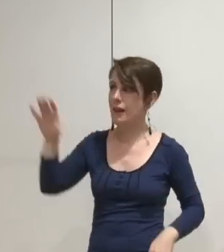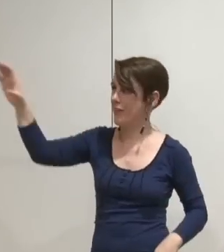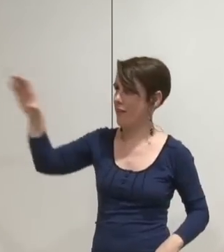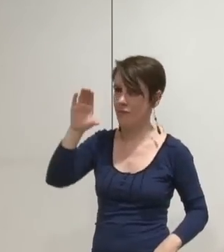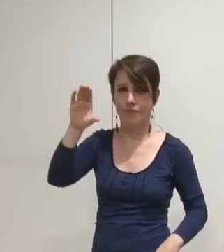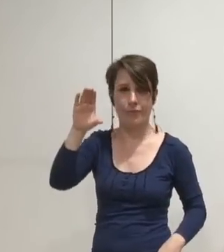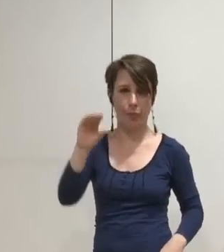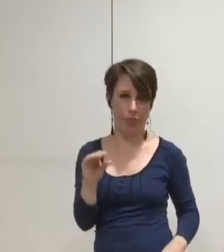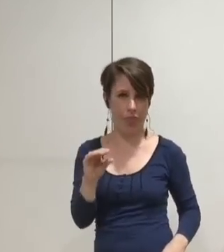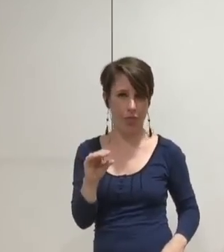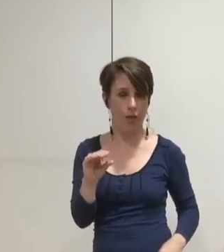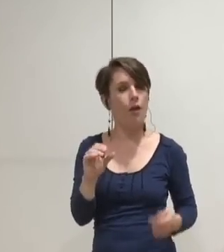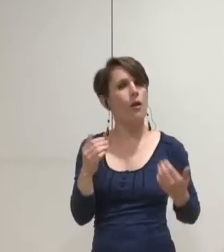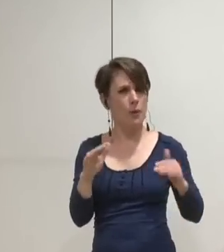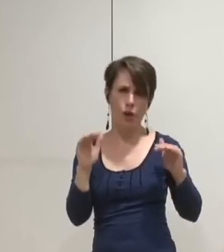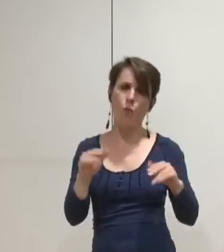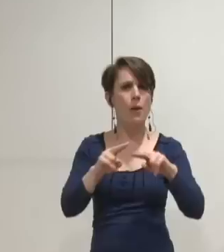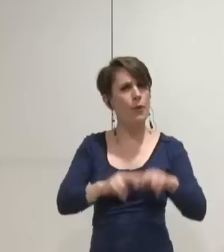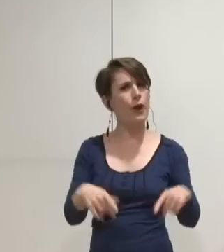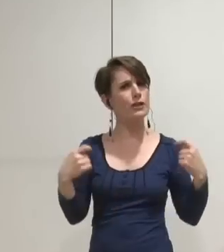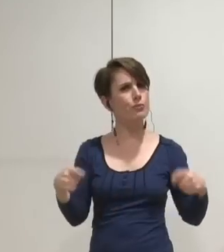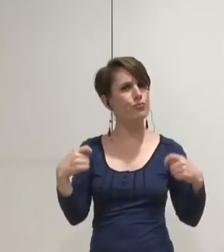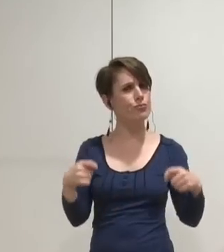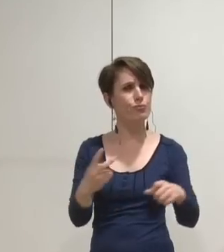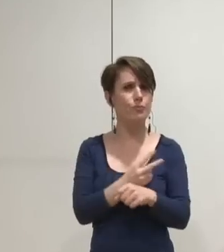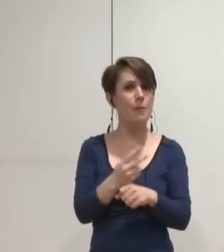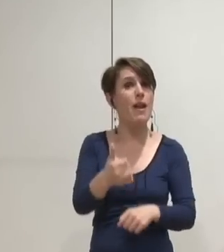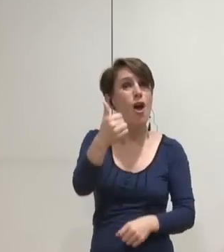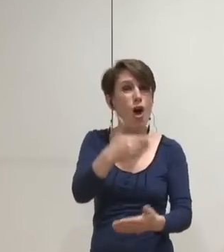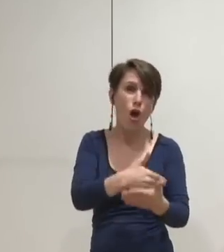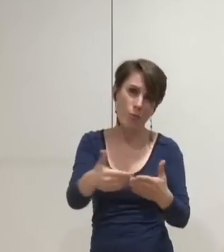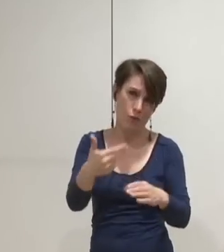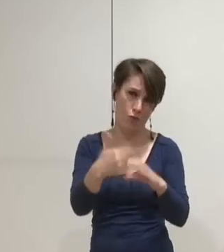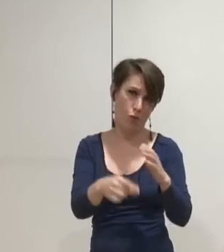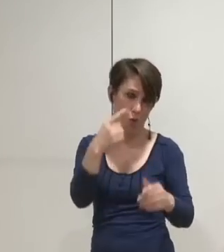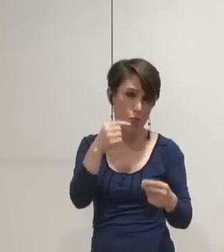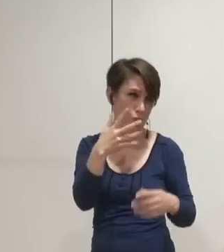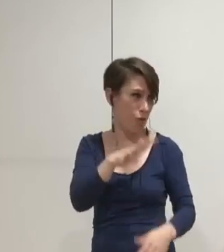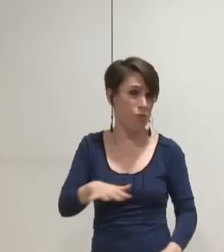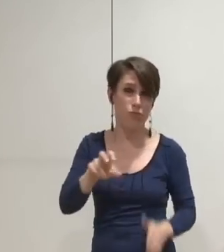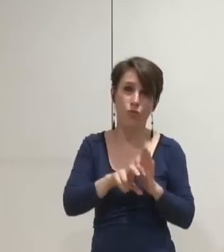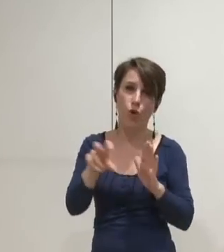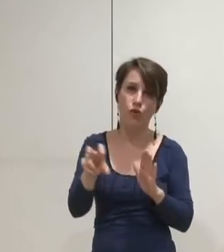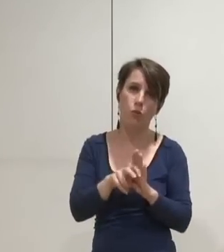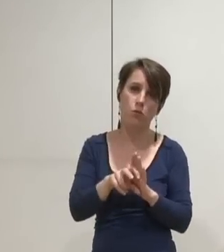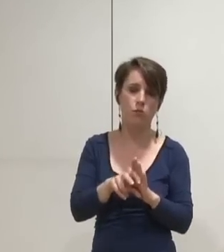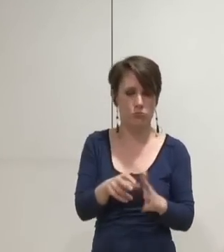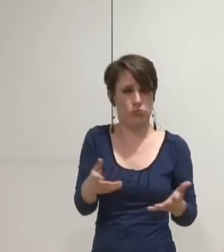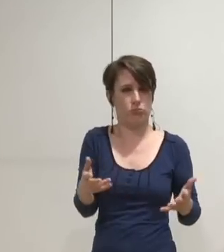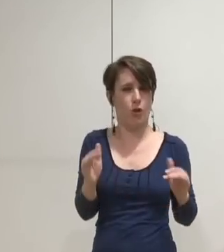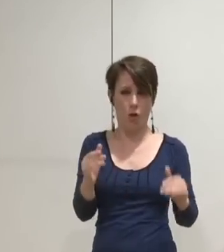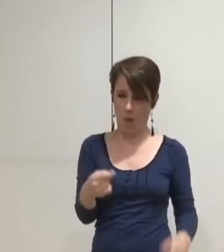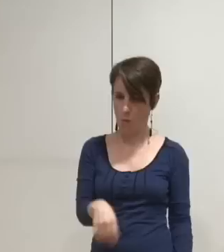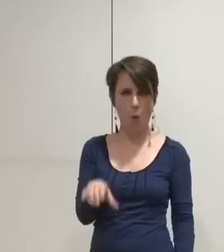ville c'est encore beaucoup d'argent c'est 1 million d'euros pour la seule ville de Grenoble nous avons donc les moyens de faire bouger les